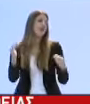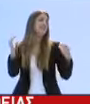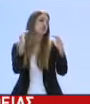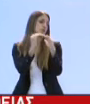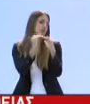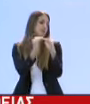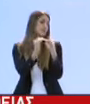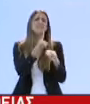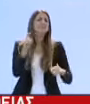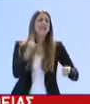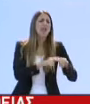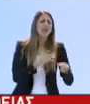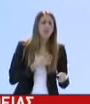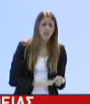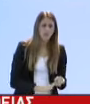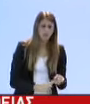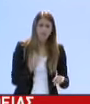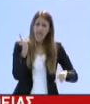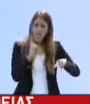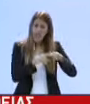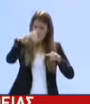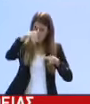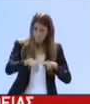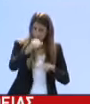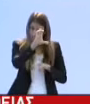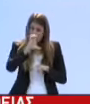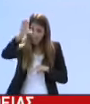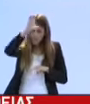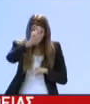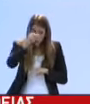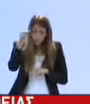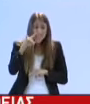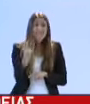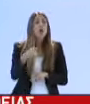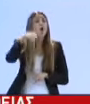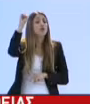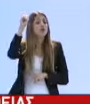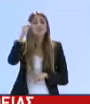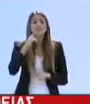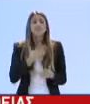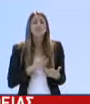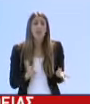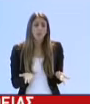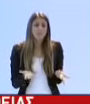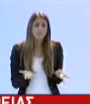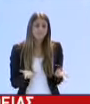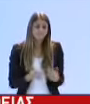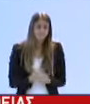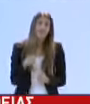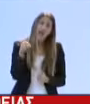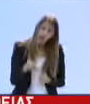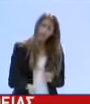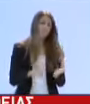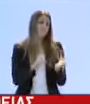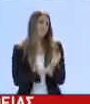Θέλουμε μια Ελλάδα με το ένα πόδι εκτός Ευρώπης ή μια Ελλάδα πρωταγωνίστρια στον πυρήνα της. Αυτά, φίλες